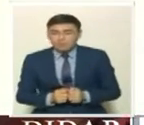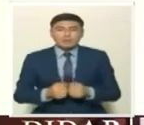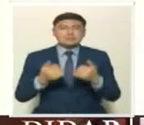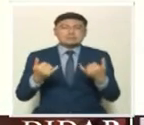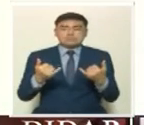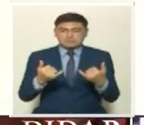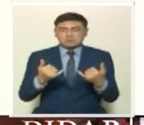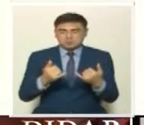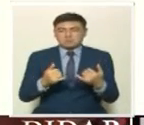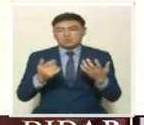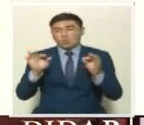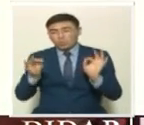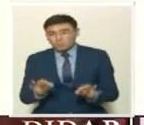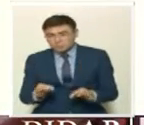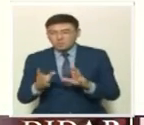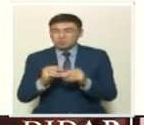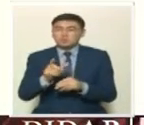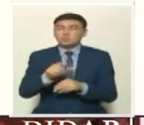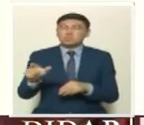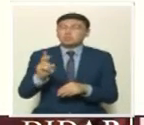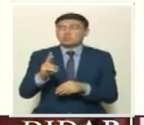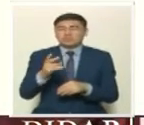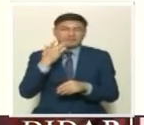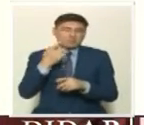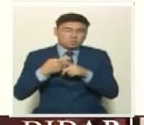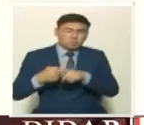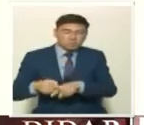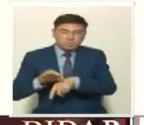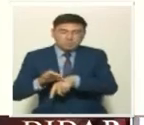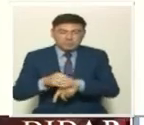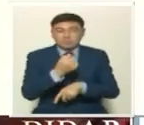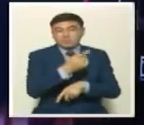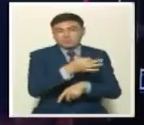инфекций. Для потенциальных взрослых больных открыта часть провизорного центра в первом микрорайоне.